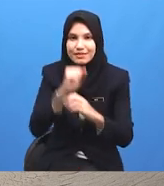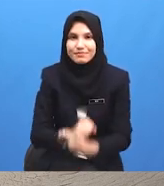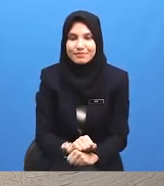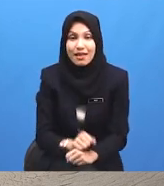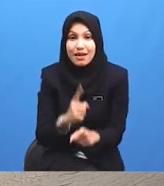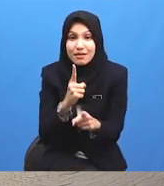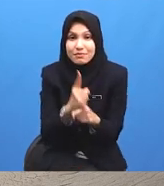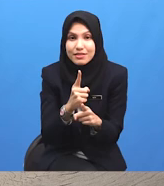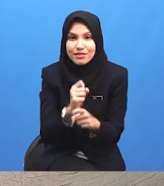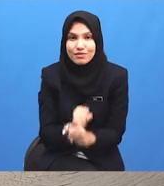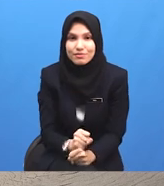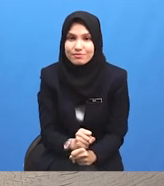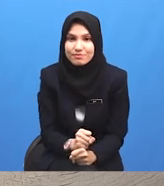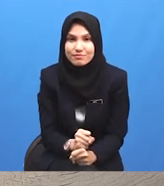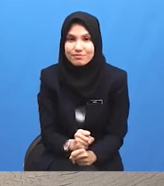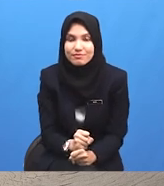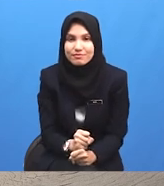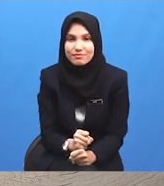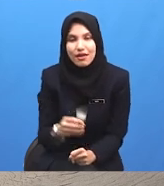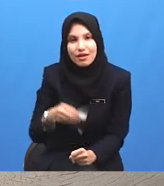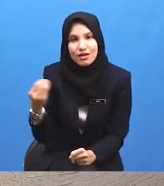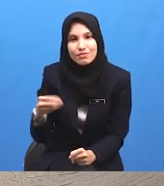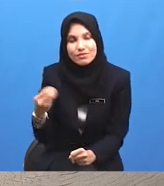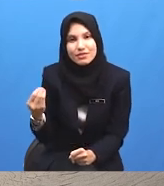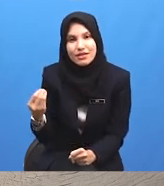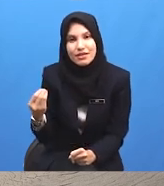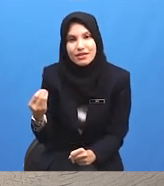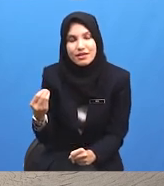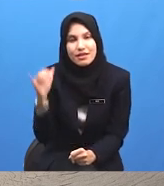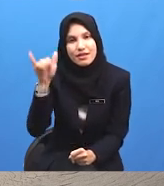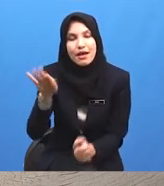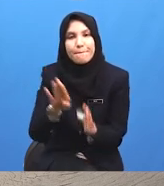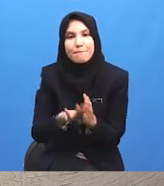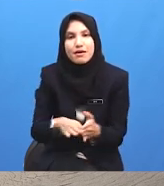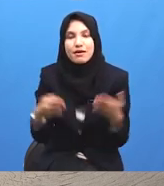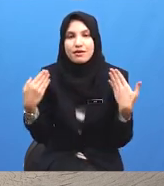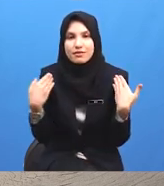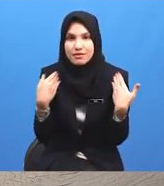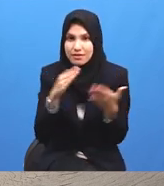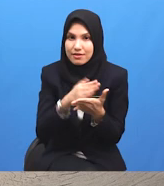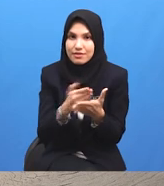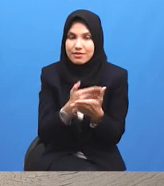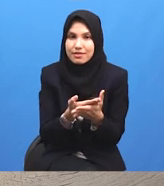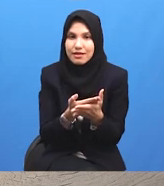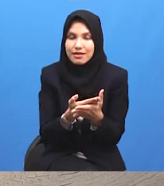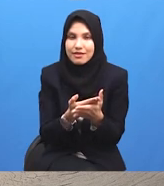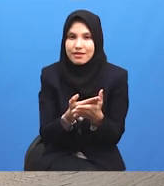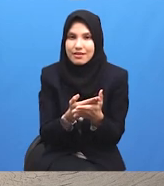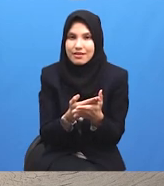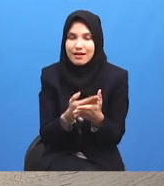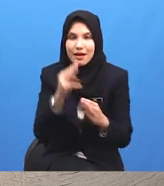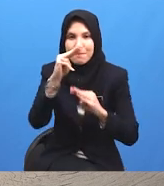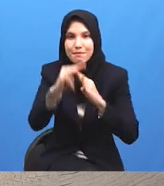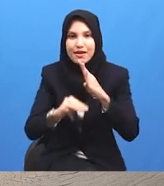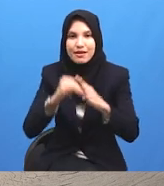Ya, betul. Objek yang berada di antara planet Marikh dan Mustari ialah